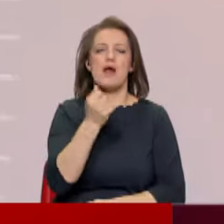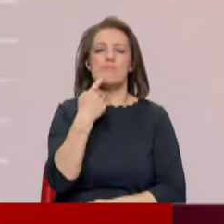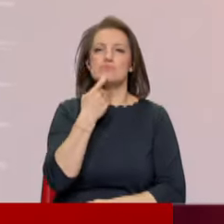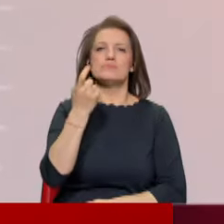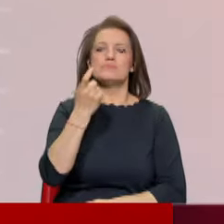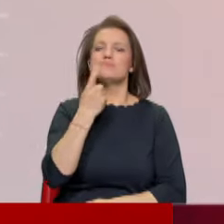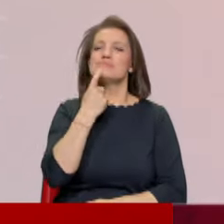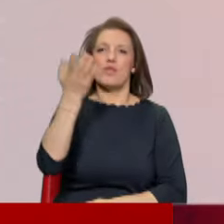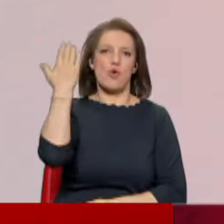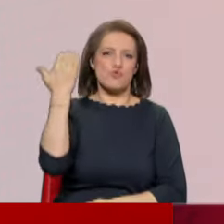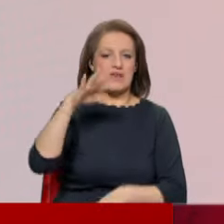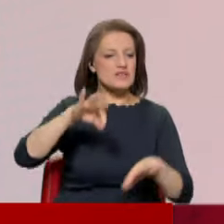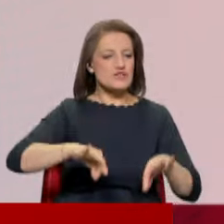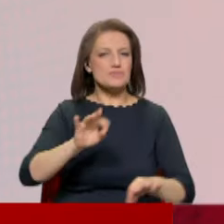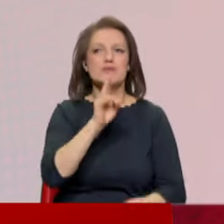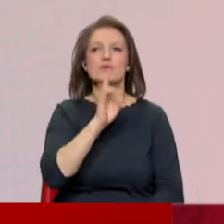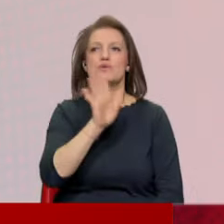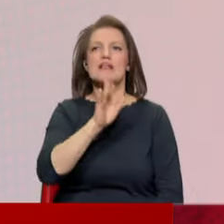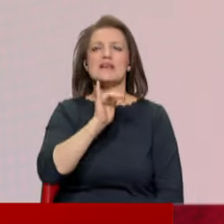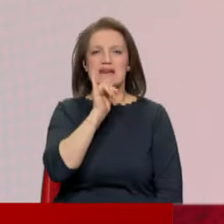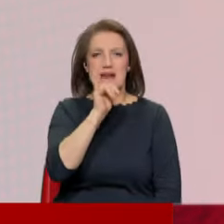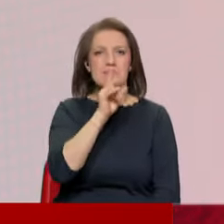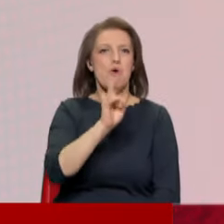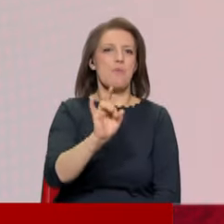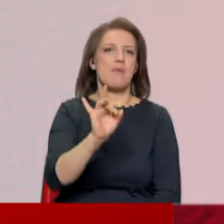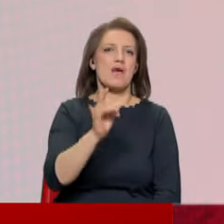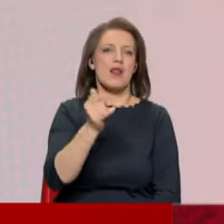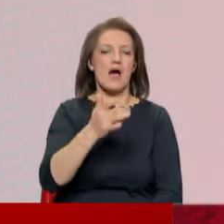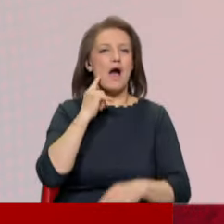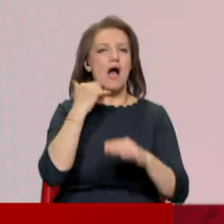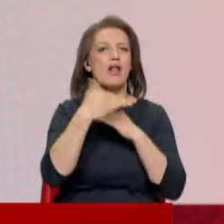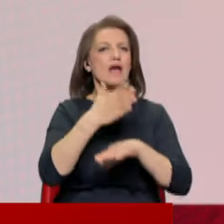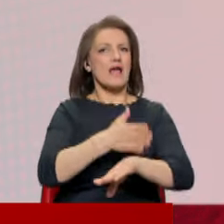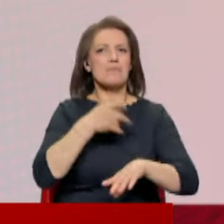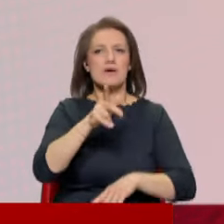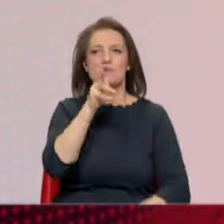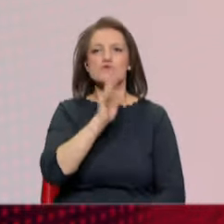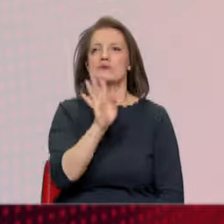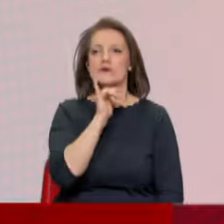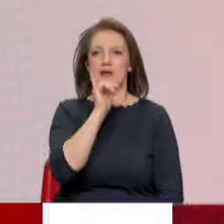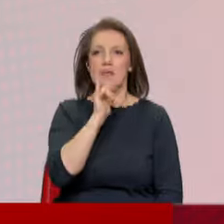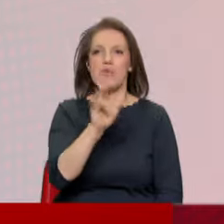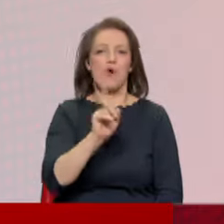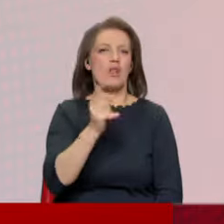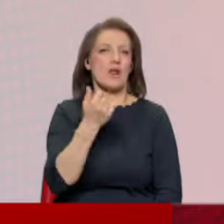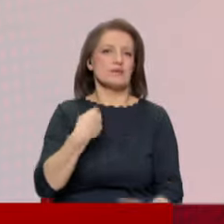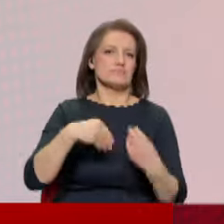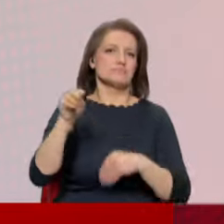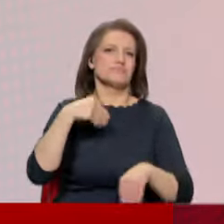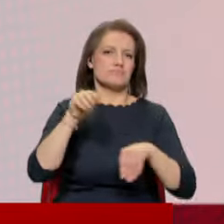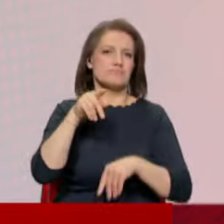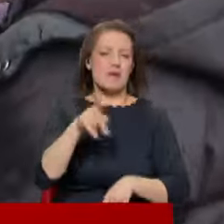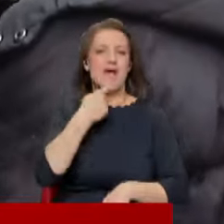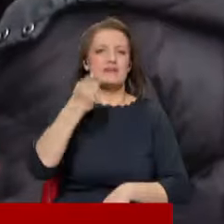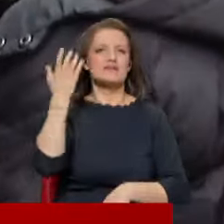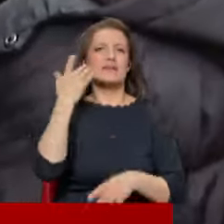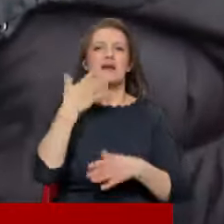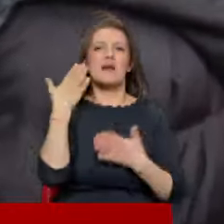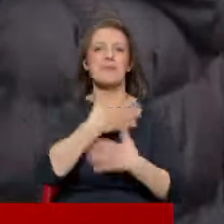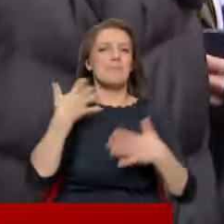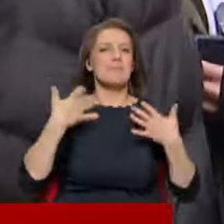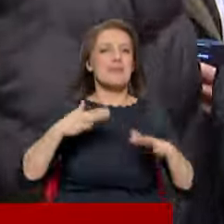sene Ramazan ayında. Artık 250 gramı 15 lira. Halk ekmekte ise 340 gramı 10 liradan satılıyor. Eski Ramazan